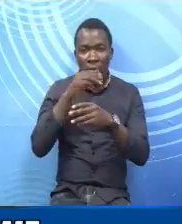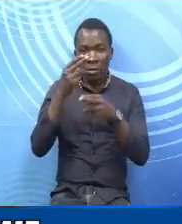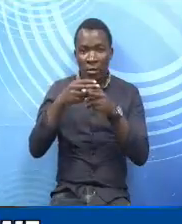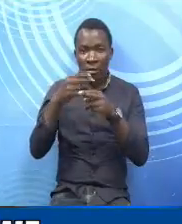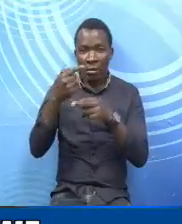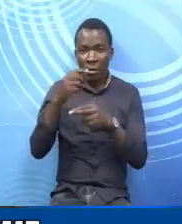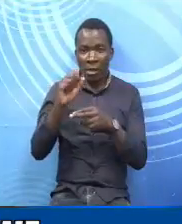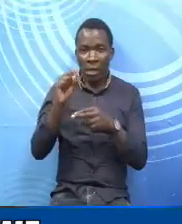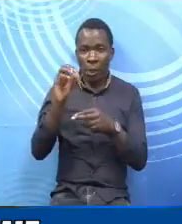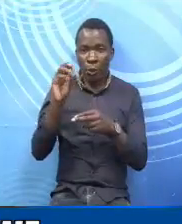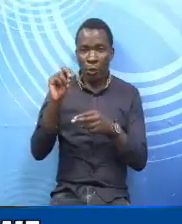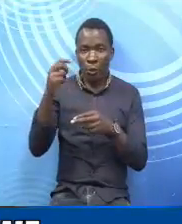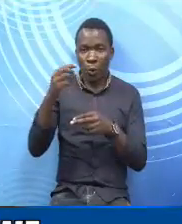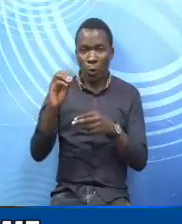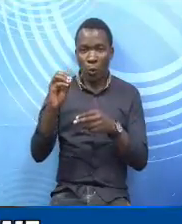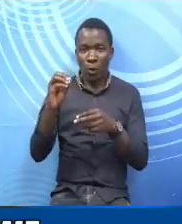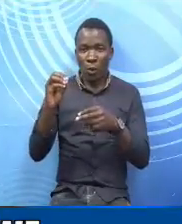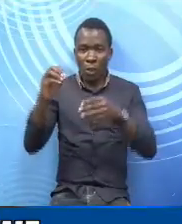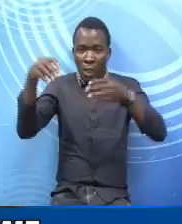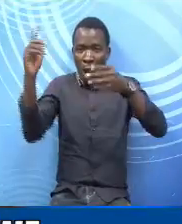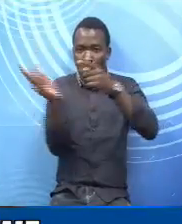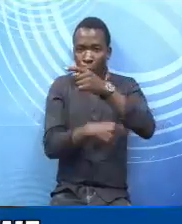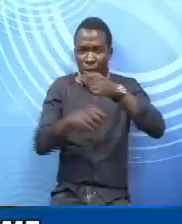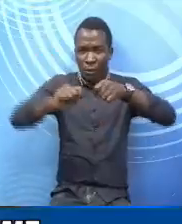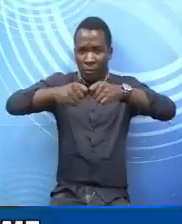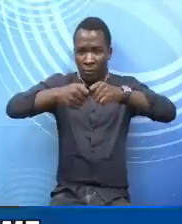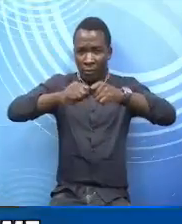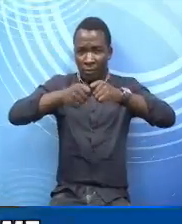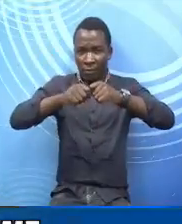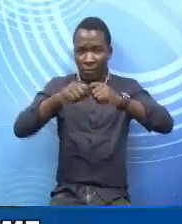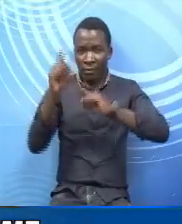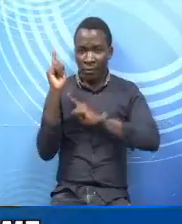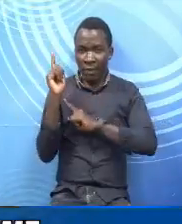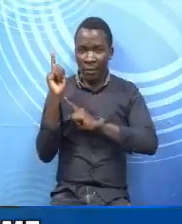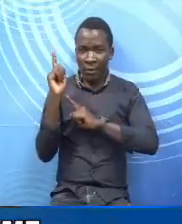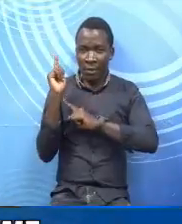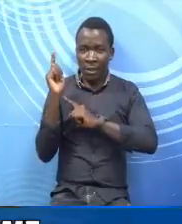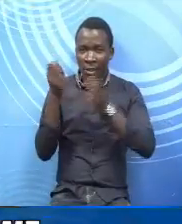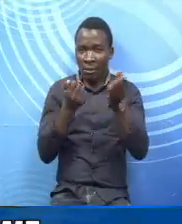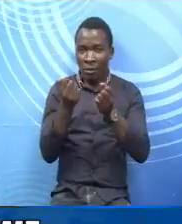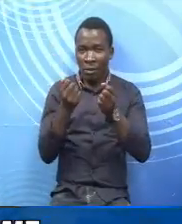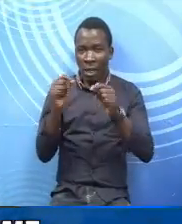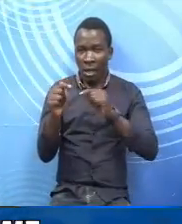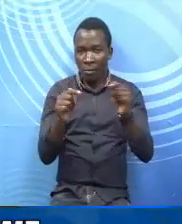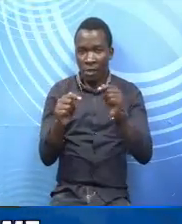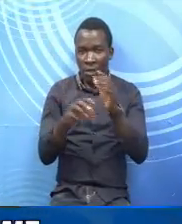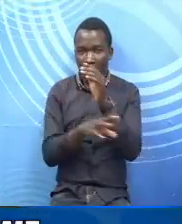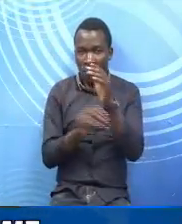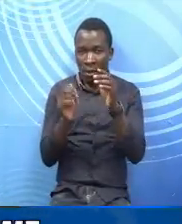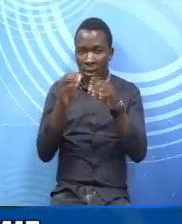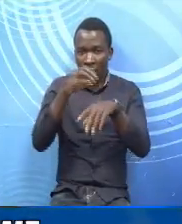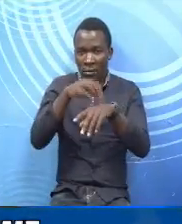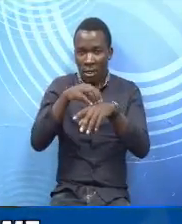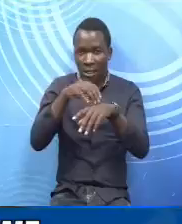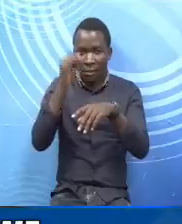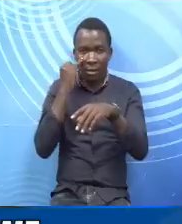rya Gasongo yakubiswe fera beto n'umuzamu urinda imodoka amushinja kumwiba agakomereka bikomeye. Abatuye muri